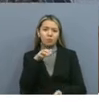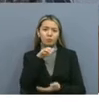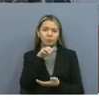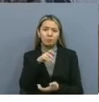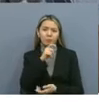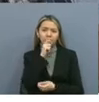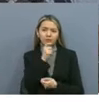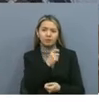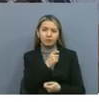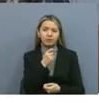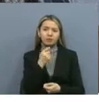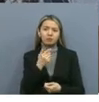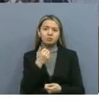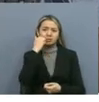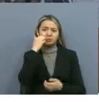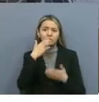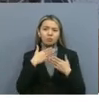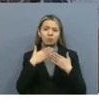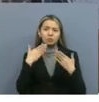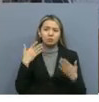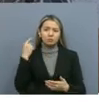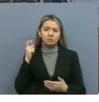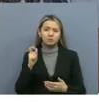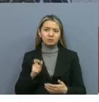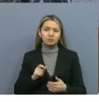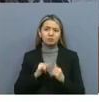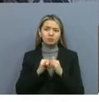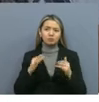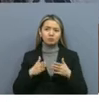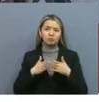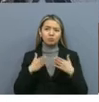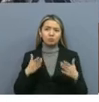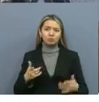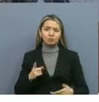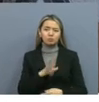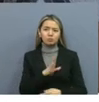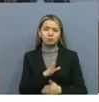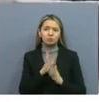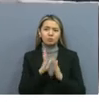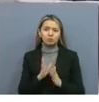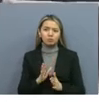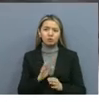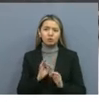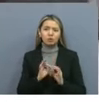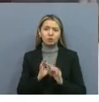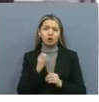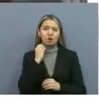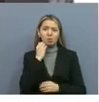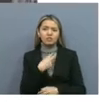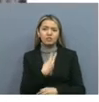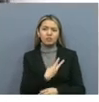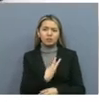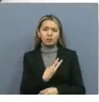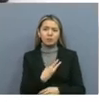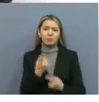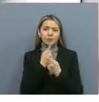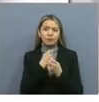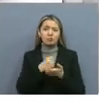жатқан ел президентіне алғысымыз шексіз. Ұжымдары кеңейіп, дами берсін. Тек жақсылық тілеймін. Бұл еріктілер тобы ресми